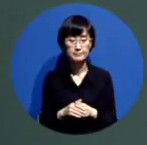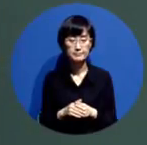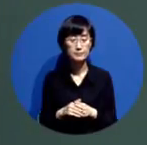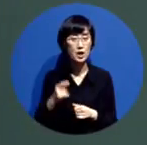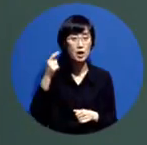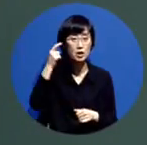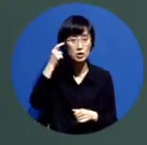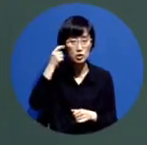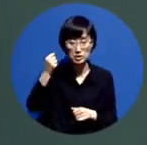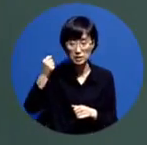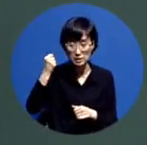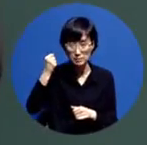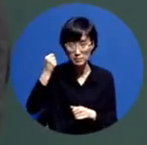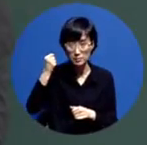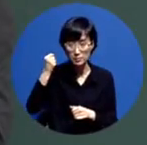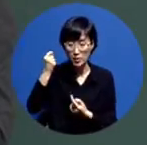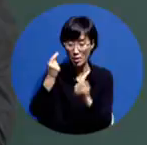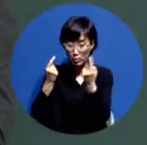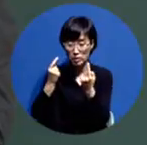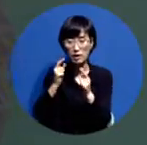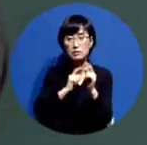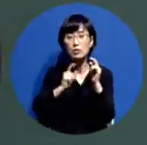정신적인 힘보다 더 중요한 게 영적인 힘.